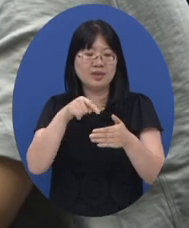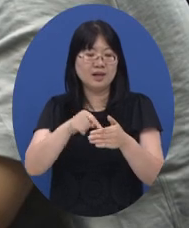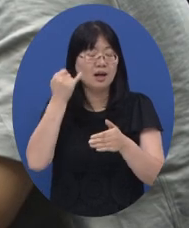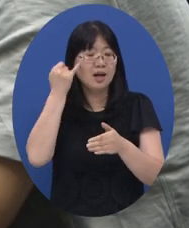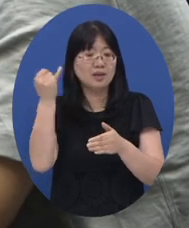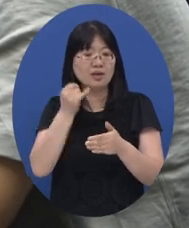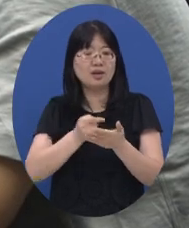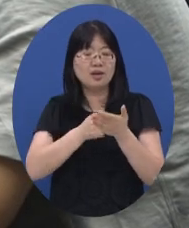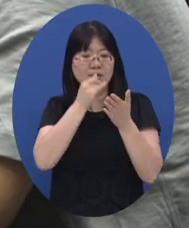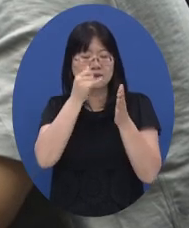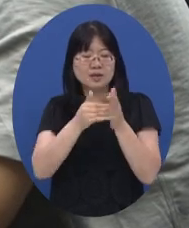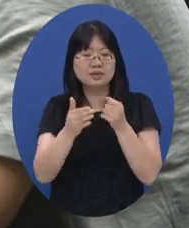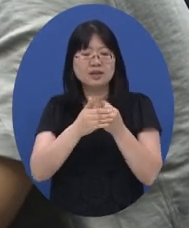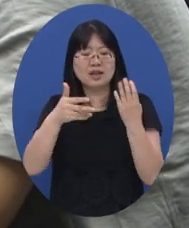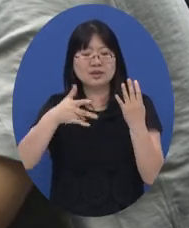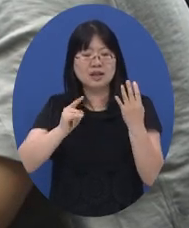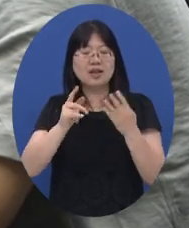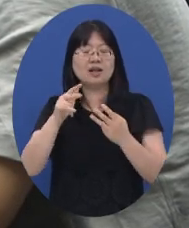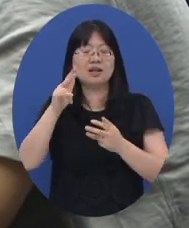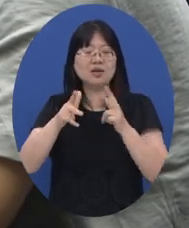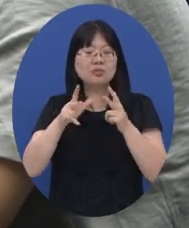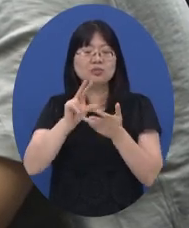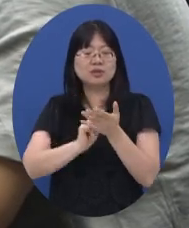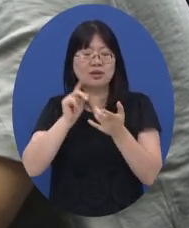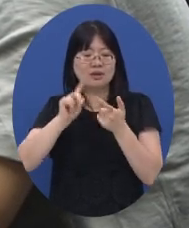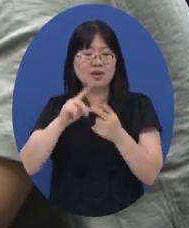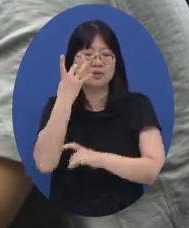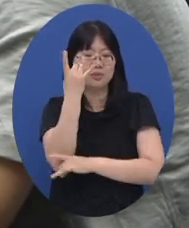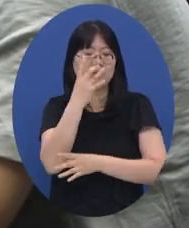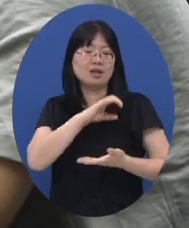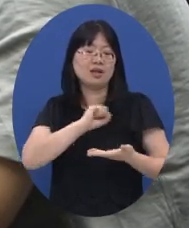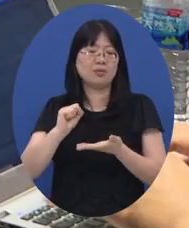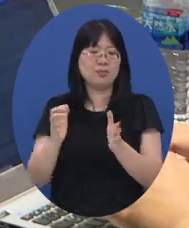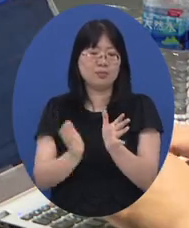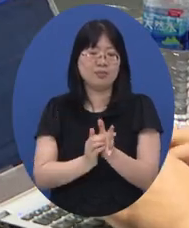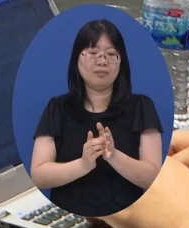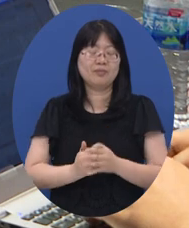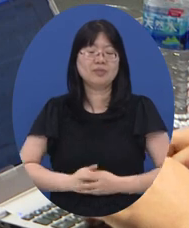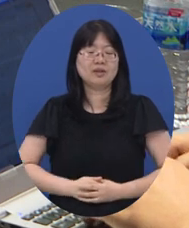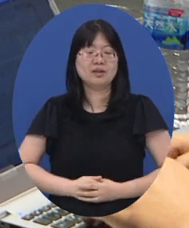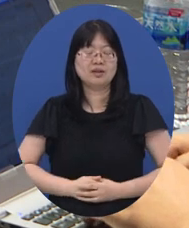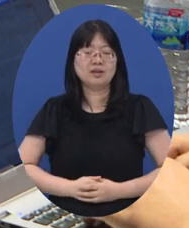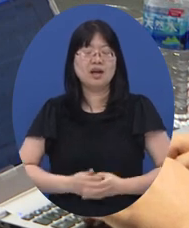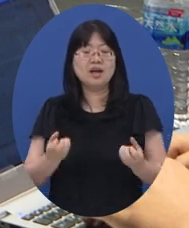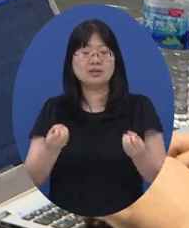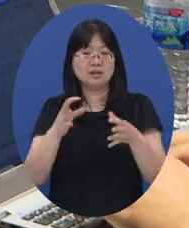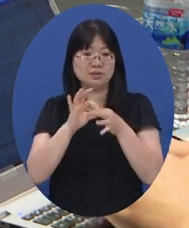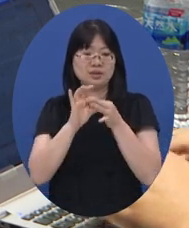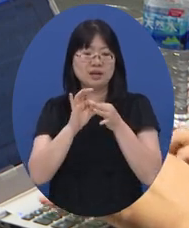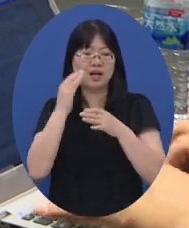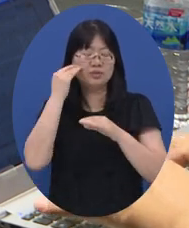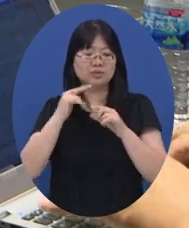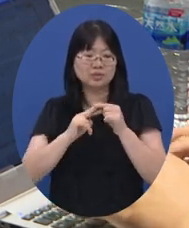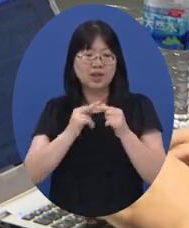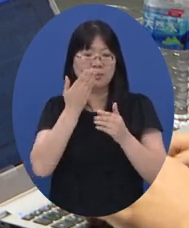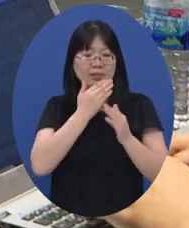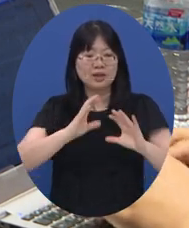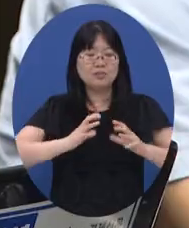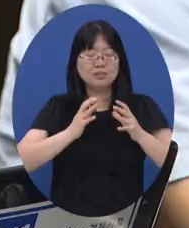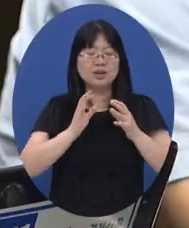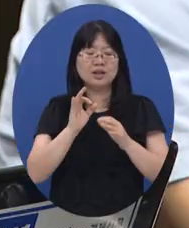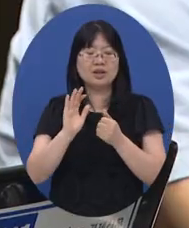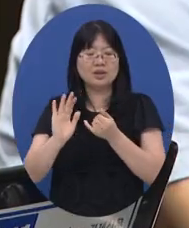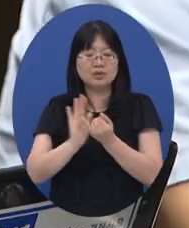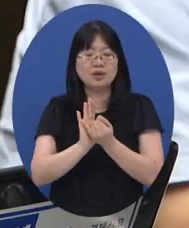소개하며 4차 사람 문제 등에 대한 토론의 등을 예로 들었습니다 한편 이번 행사를 통해 한국과 필리핀 위안부